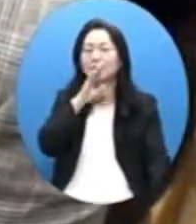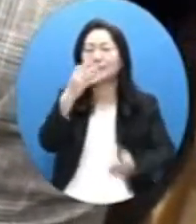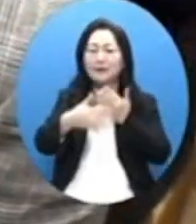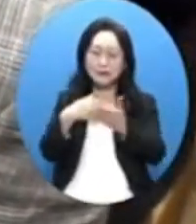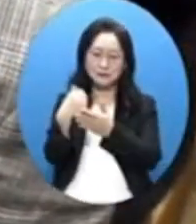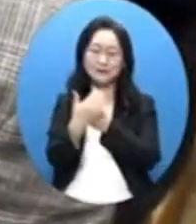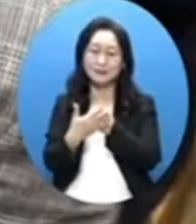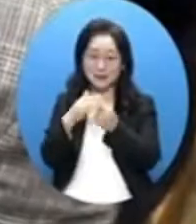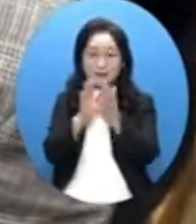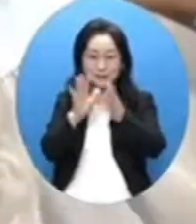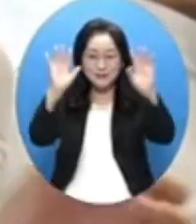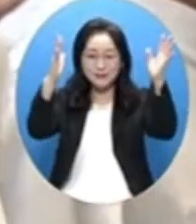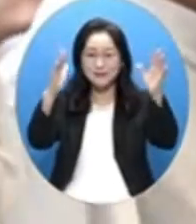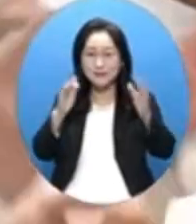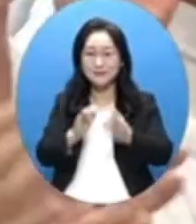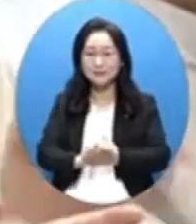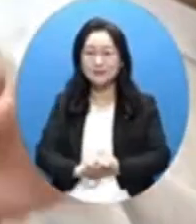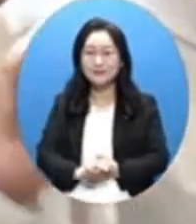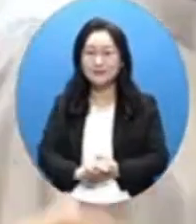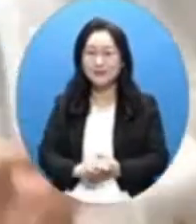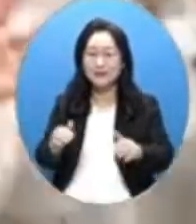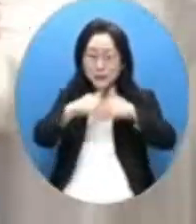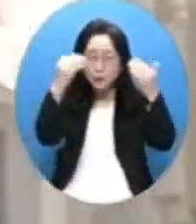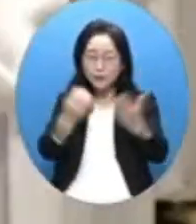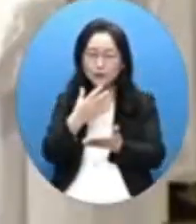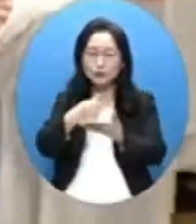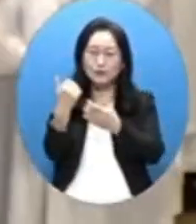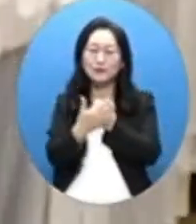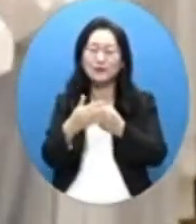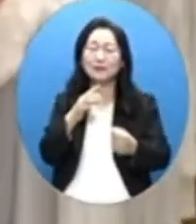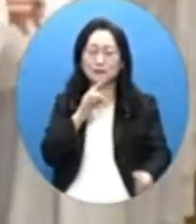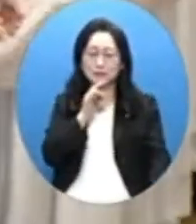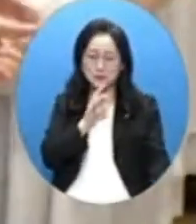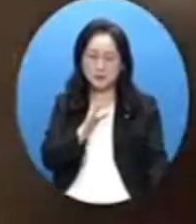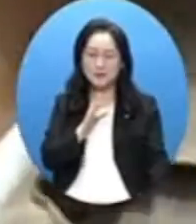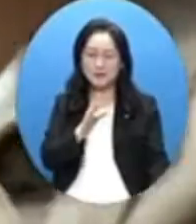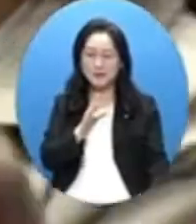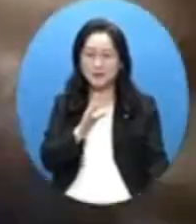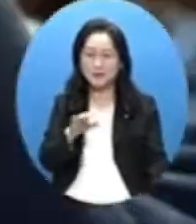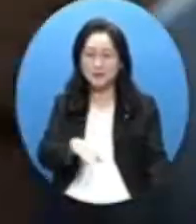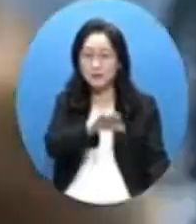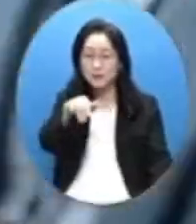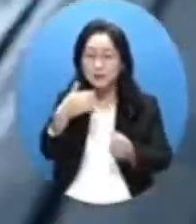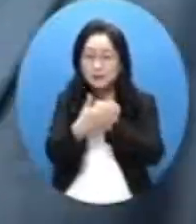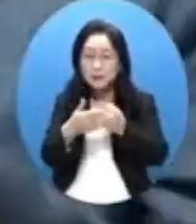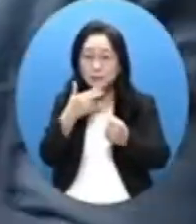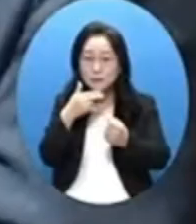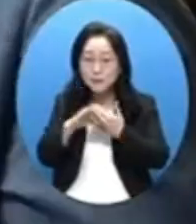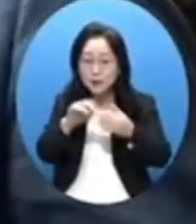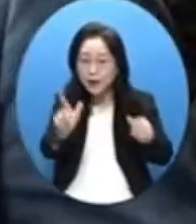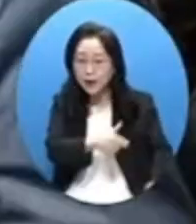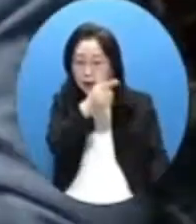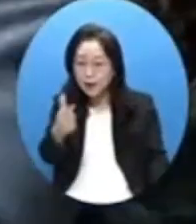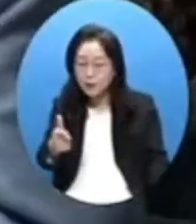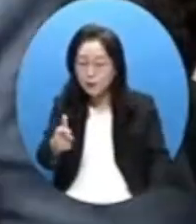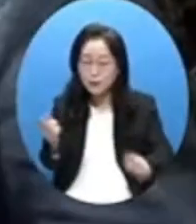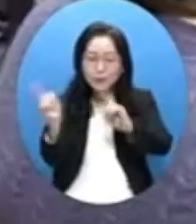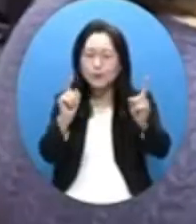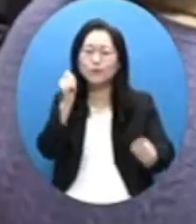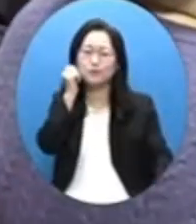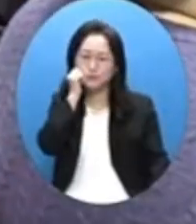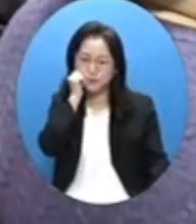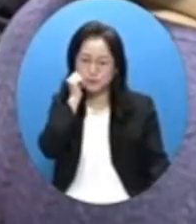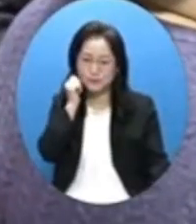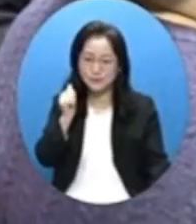은혜다 할렐루야 모든 것이 주님의 은혜인 것입니다 우리 은혜 없이는 살아갈 수 하루 살아갈 수 없을 고백해야